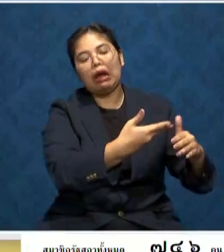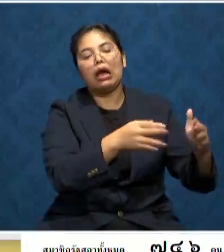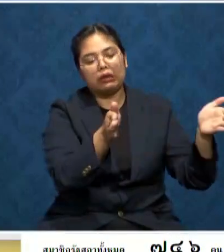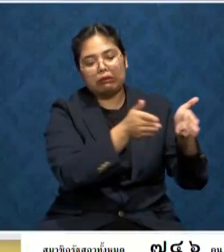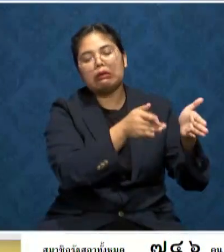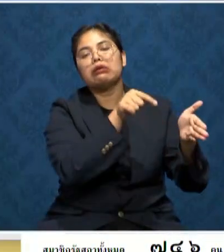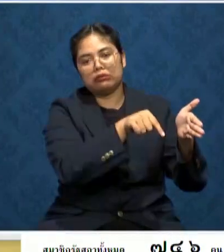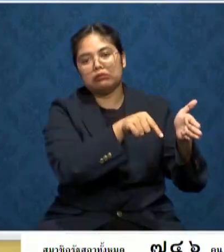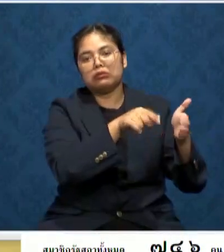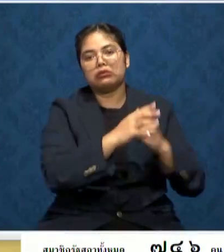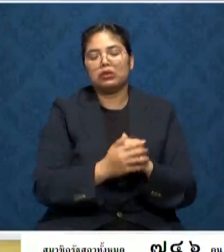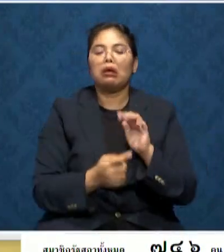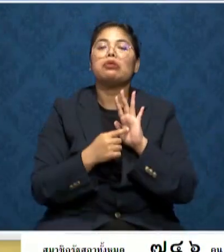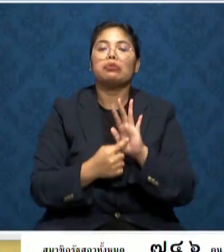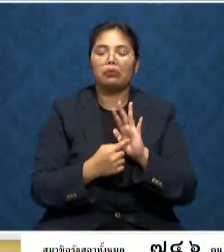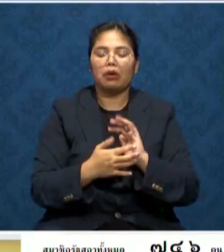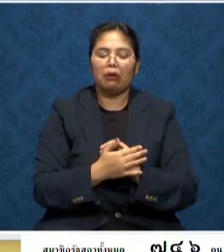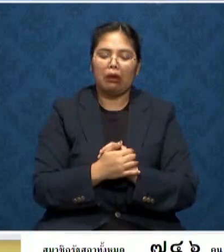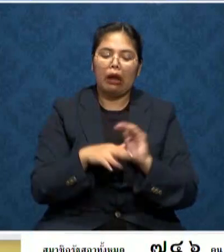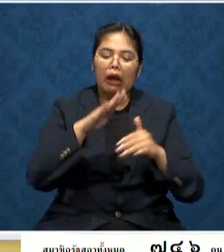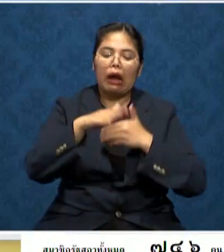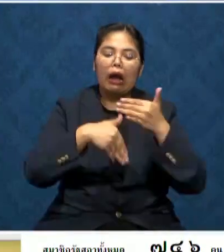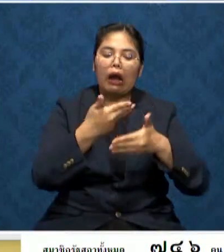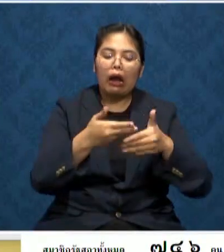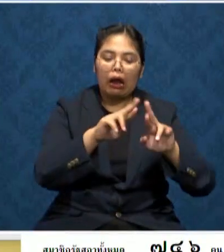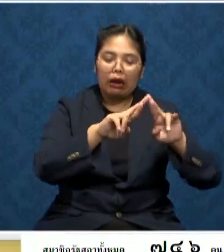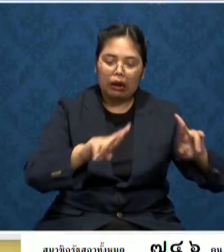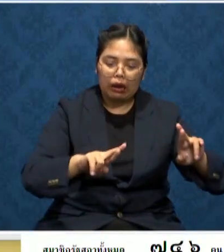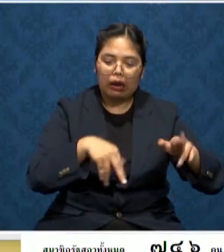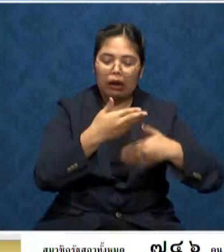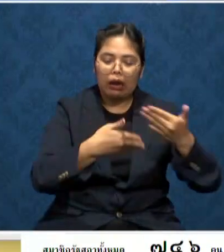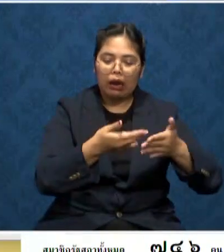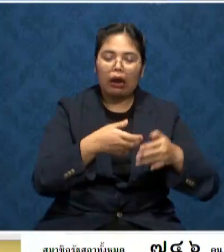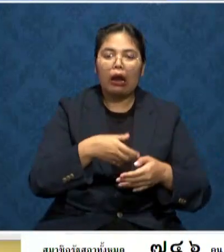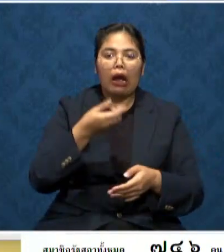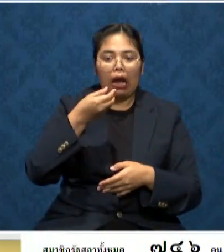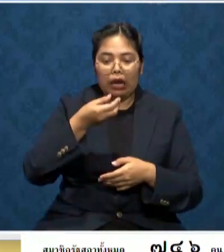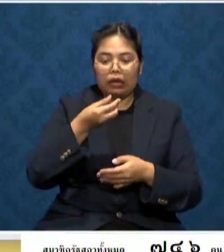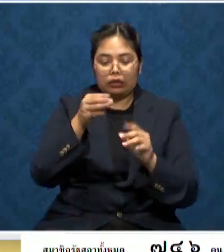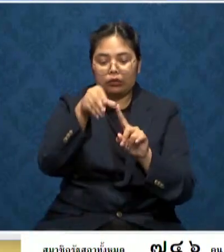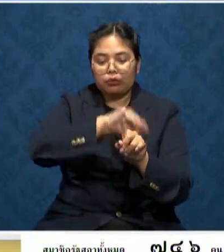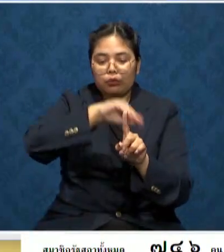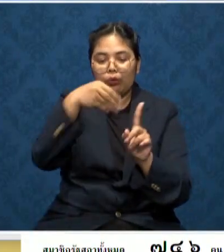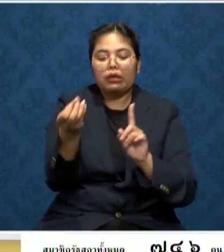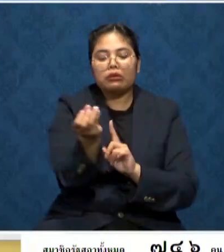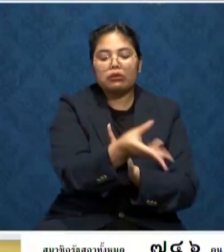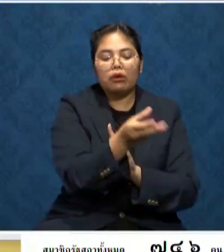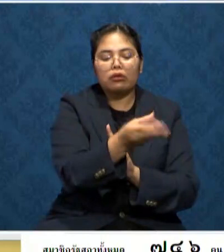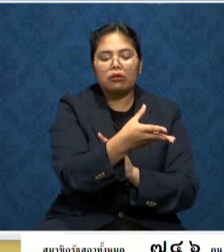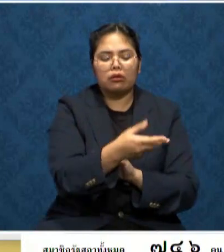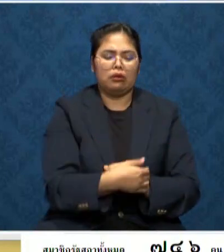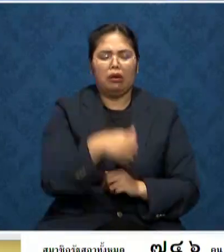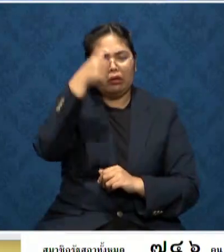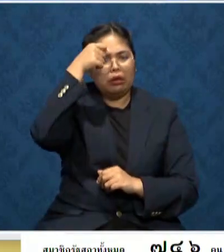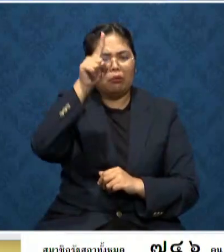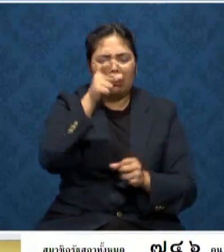ไม่ค้าขายก้วยแขก คนหาเช้ากินข้ำทำงานเหนื่อยสายตัวแบขาด วนวันกได้เงินแค่หัก